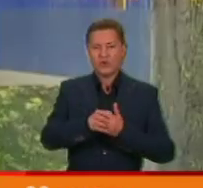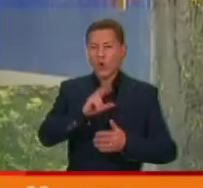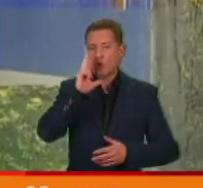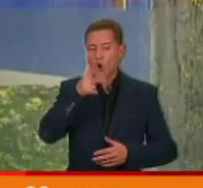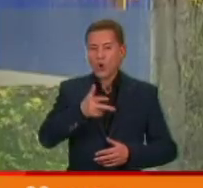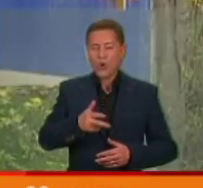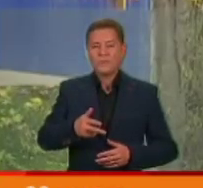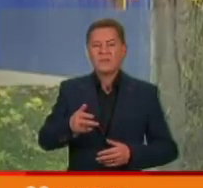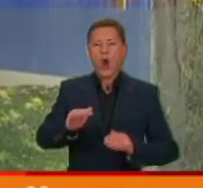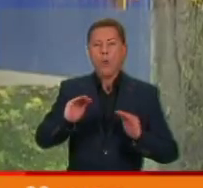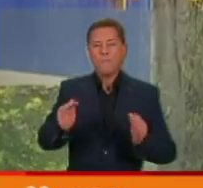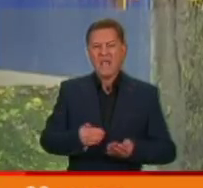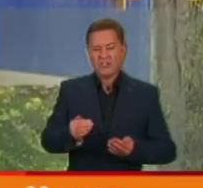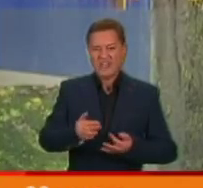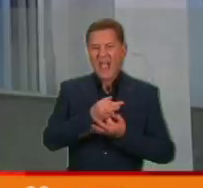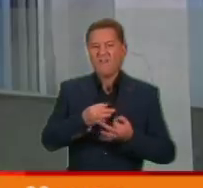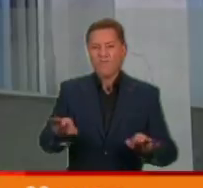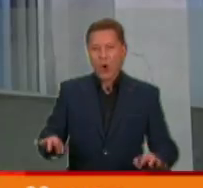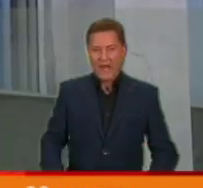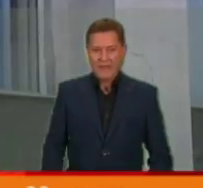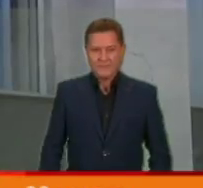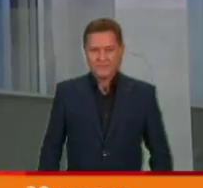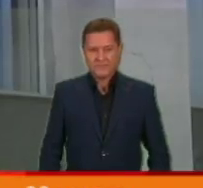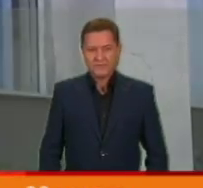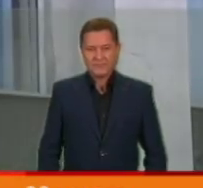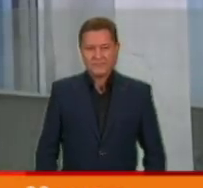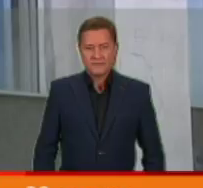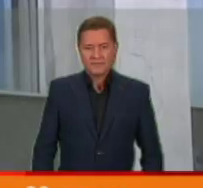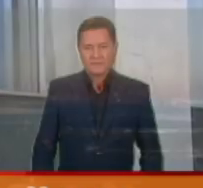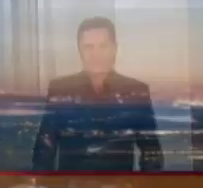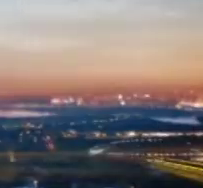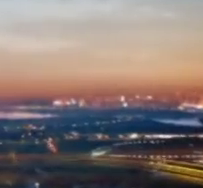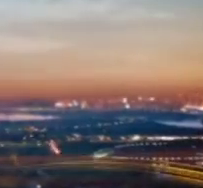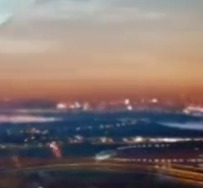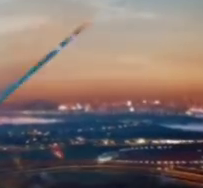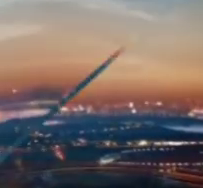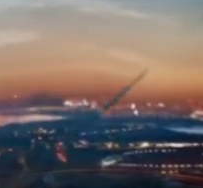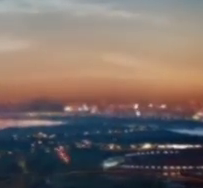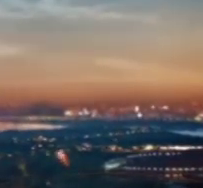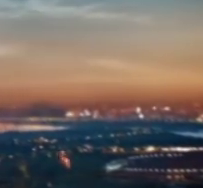3 років обмеження волі. Андрій Почтів, Артем Деженков, програма «Вікна», СТБ.